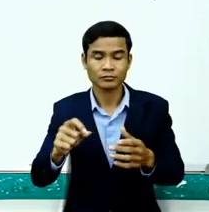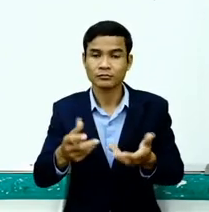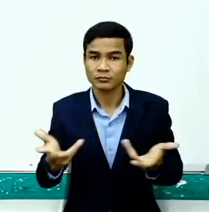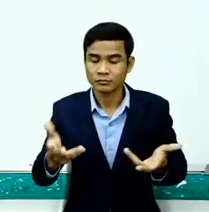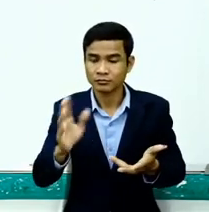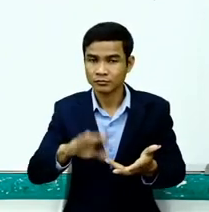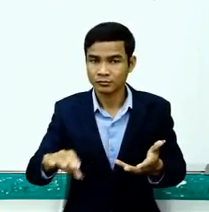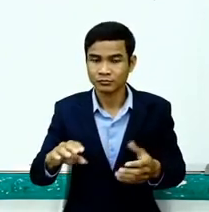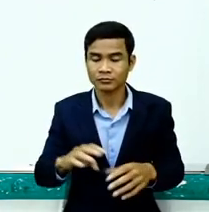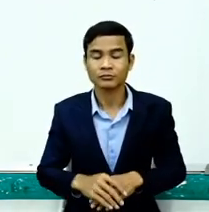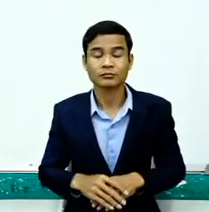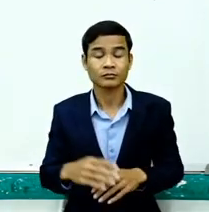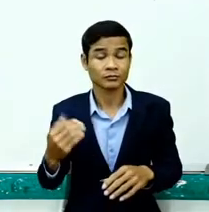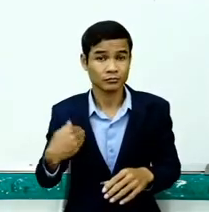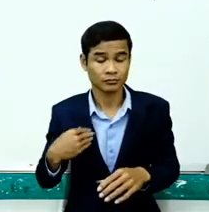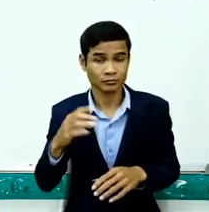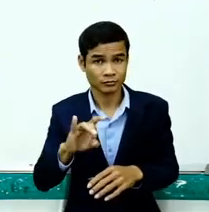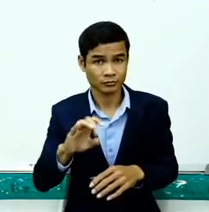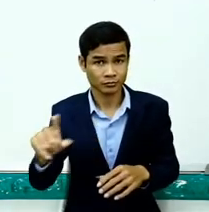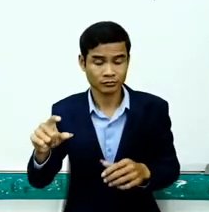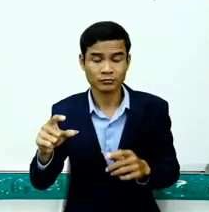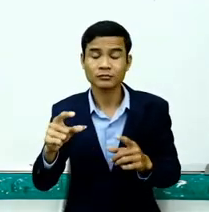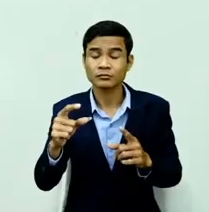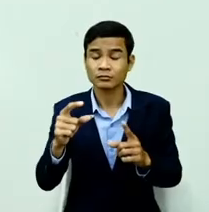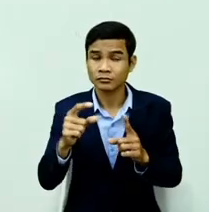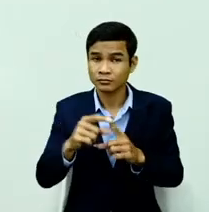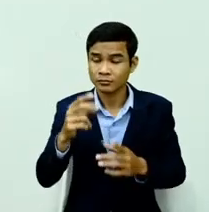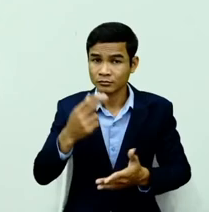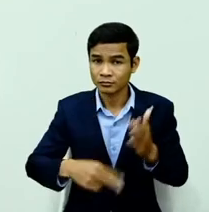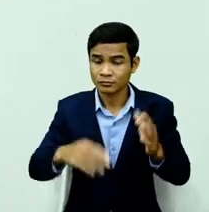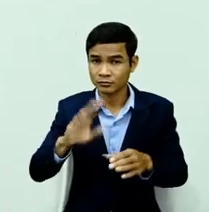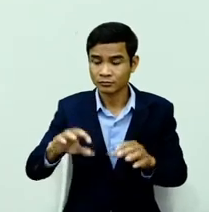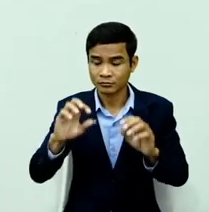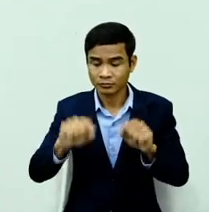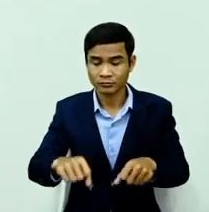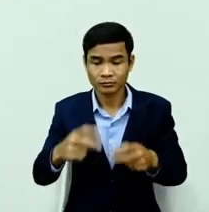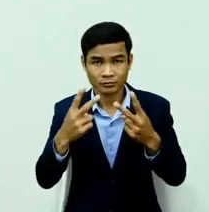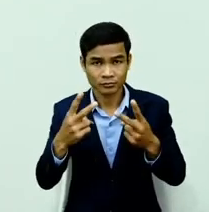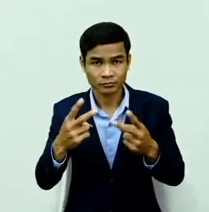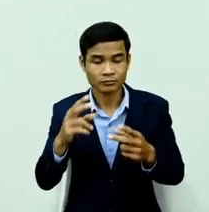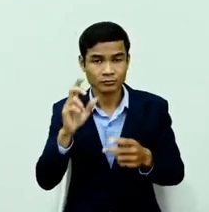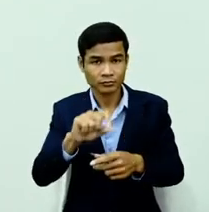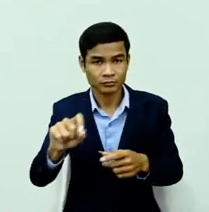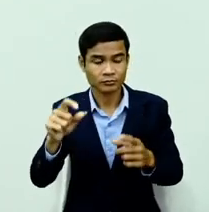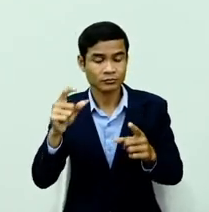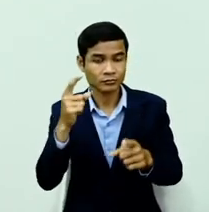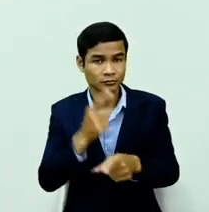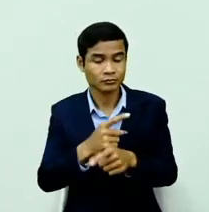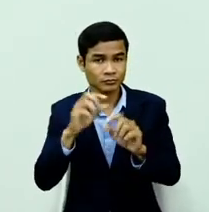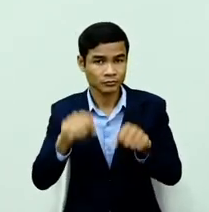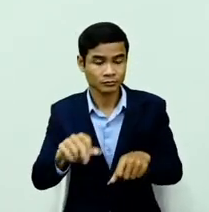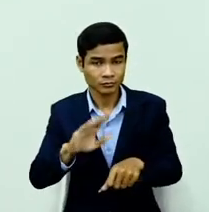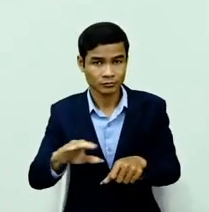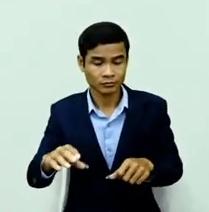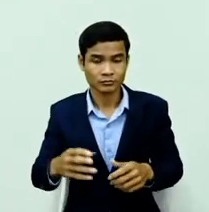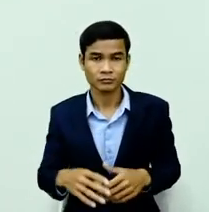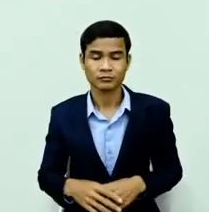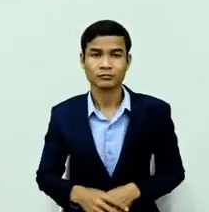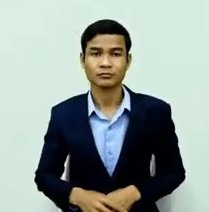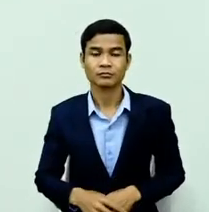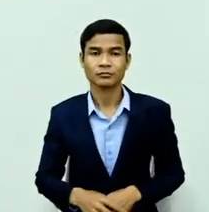kon cha mien phsin che ne avai kla dai cha che meu meu kon sa se ban tram trai dai rue te